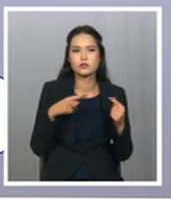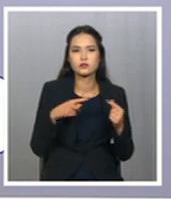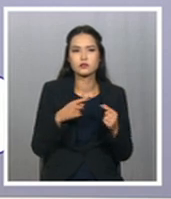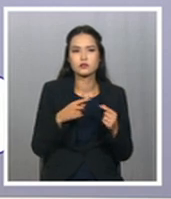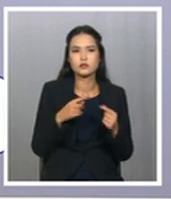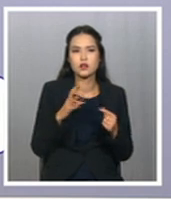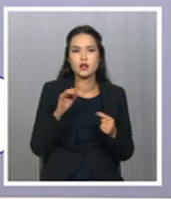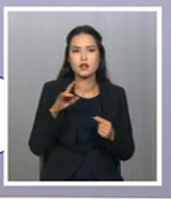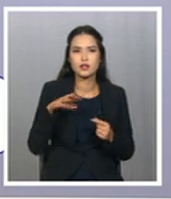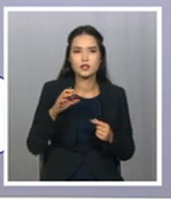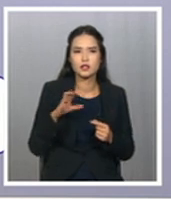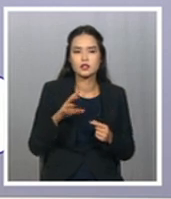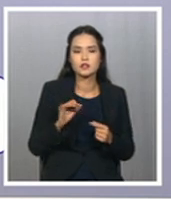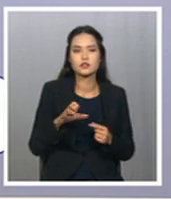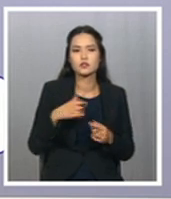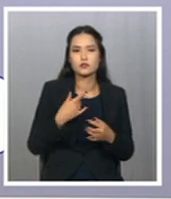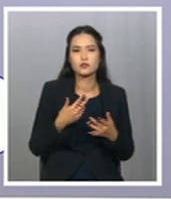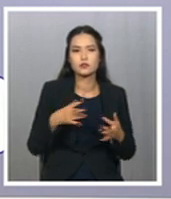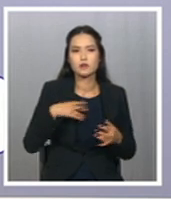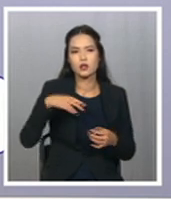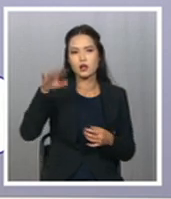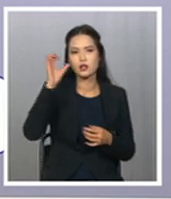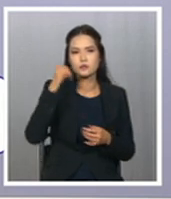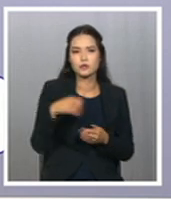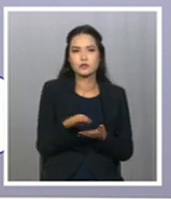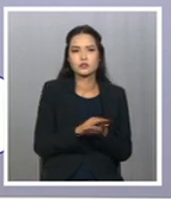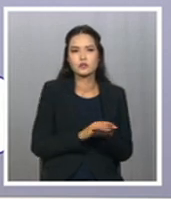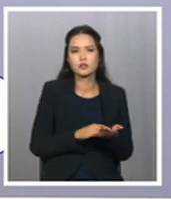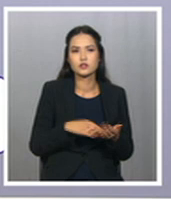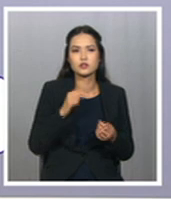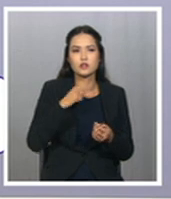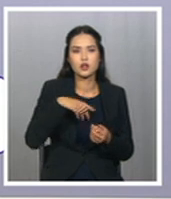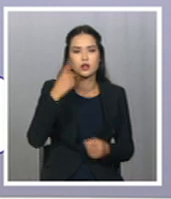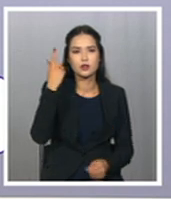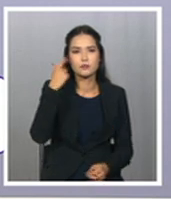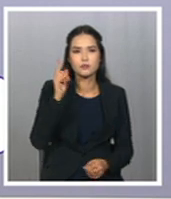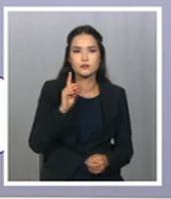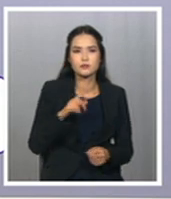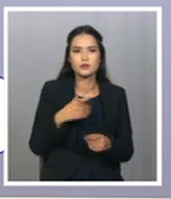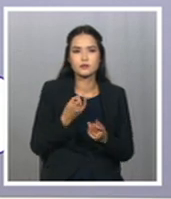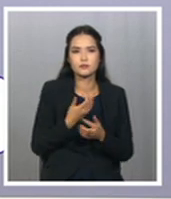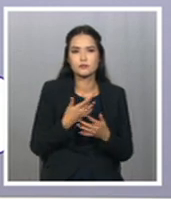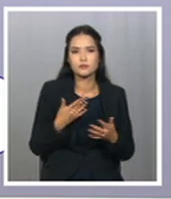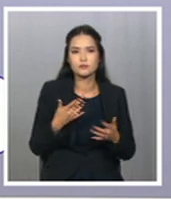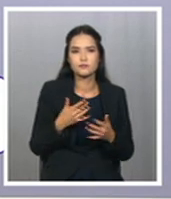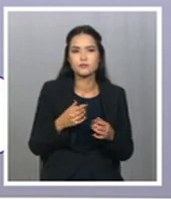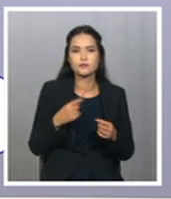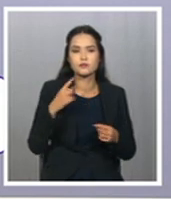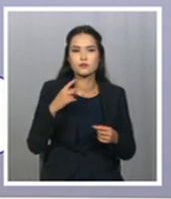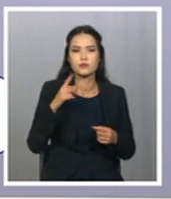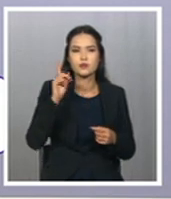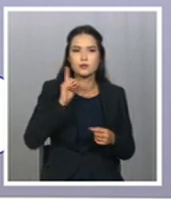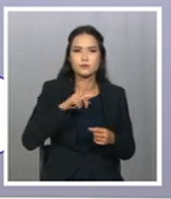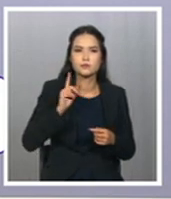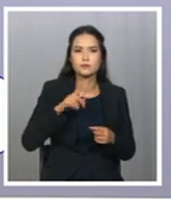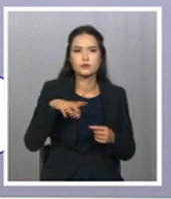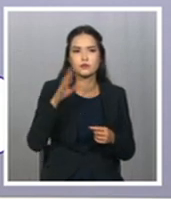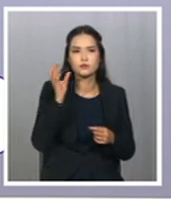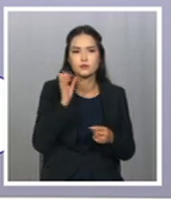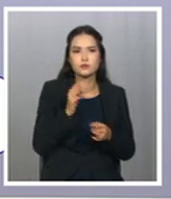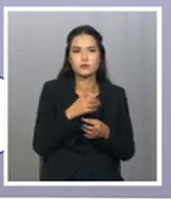Және ғалымдардың жазған еңбектері енді ғана білім ала бастаған жоғарғы оқу орны, орта білім беру орындарында